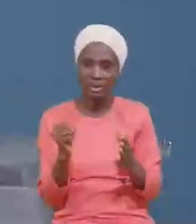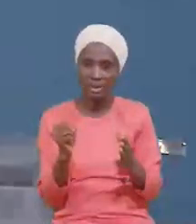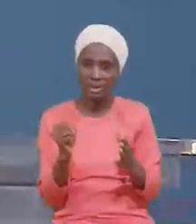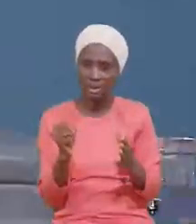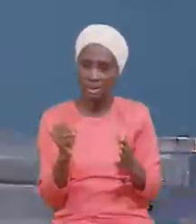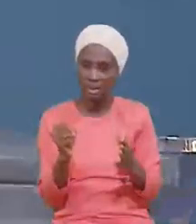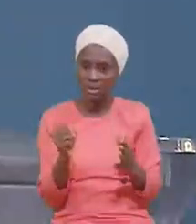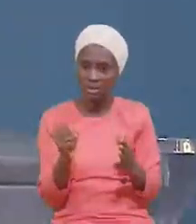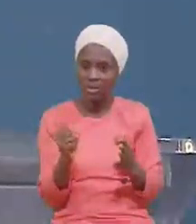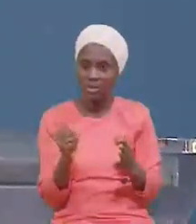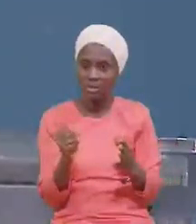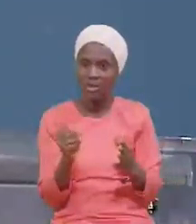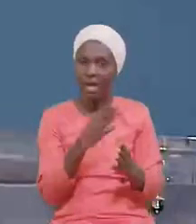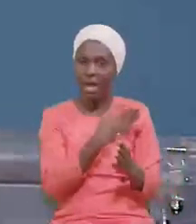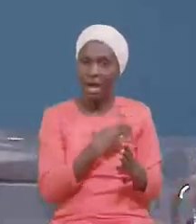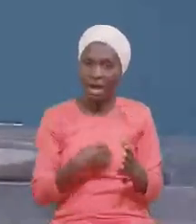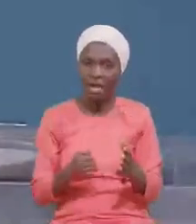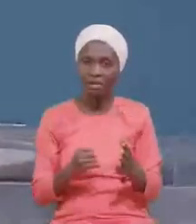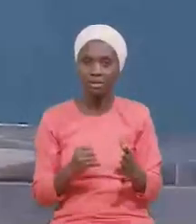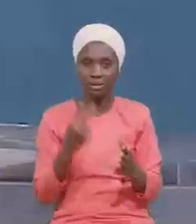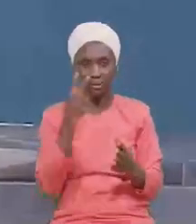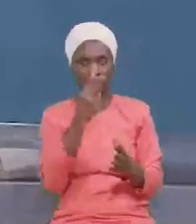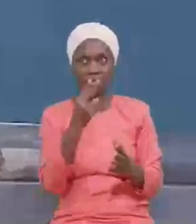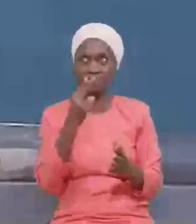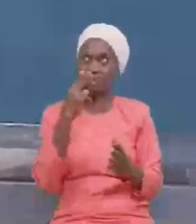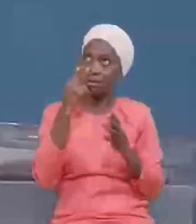Et aujourd'hui, voyez le venir.